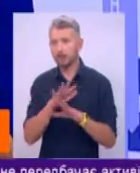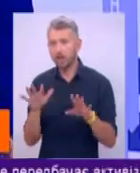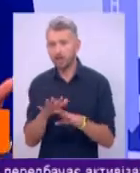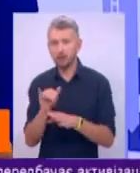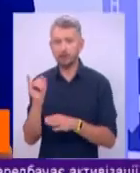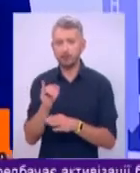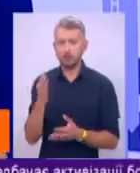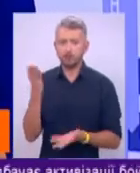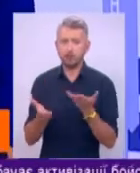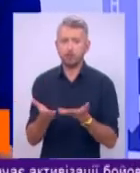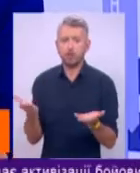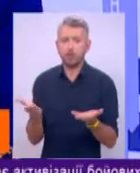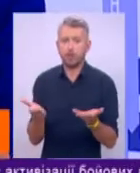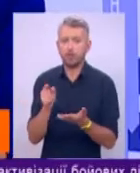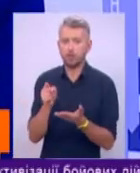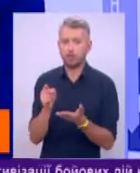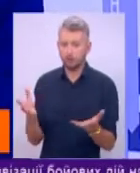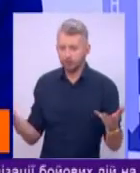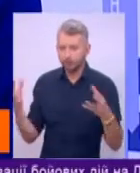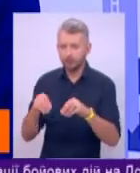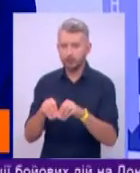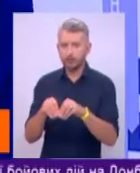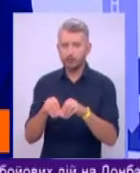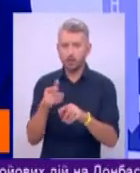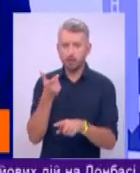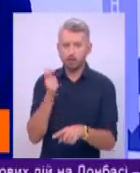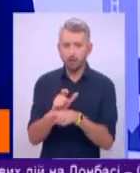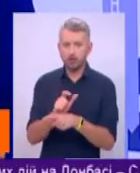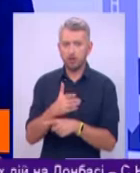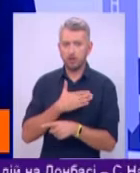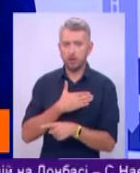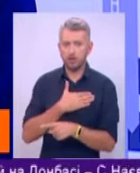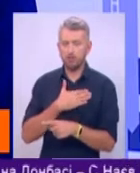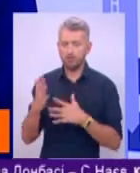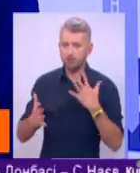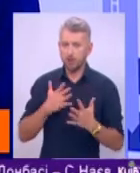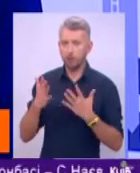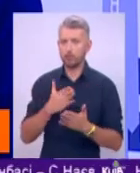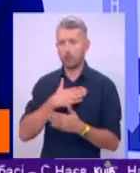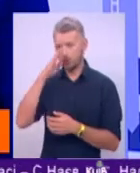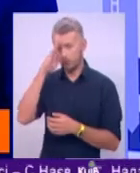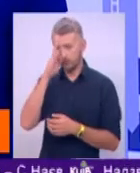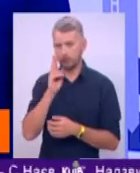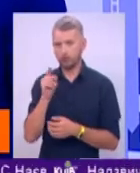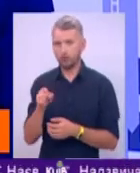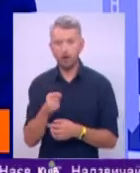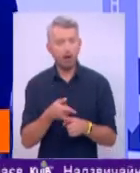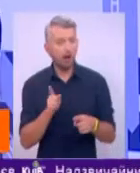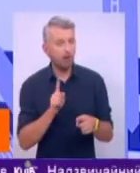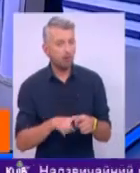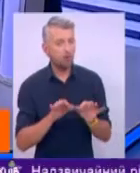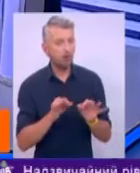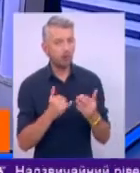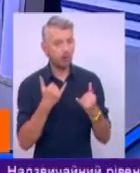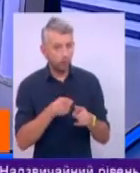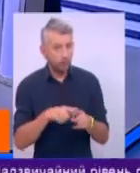і, можливо, якимось чином їх акумулювала більше, наших підбадьорювати наших хлопців, які там нас захищають. А це, до речі, на сьогодні